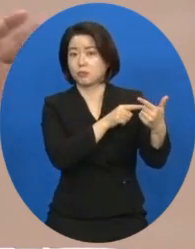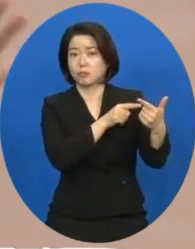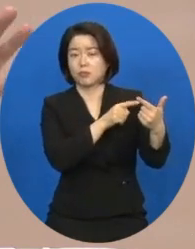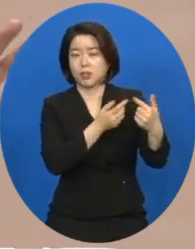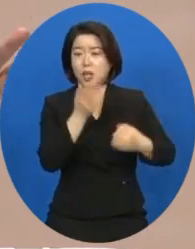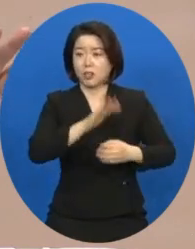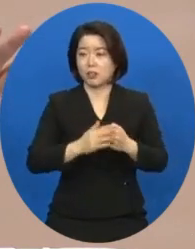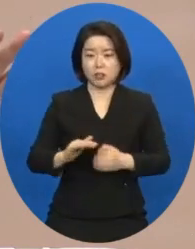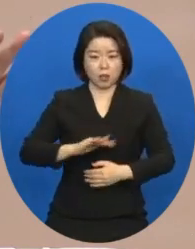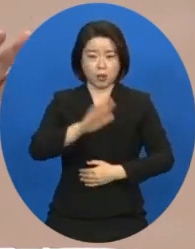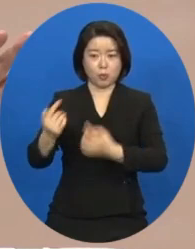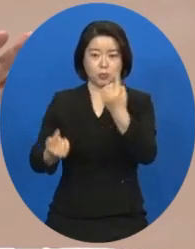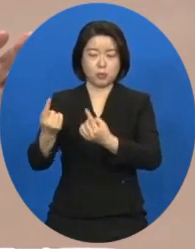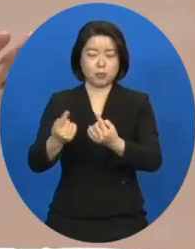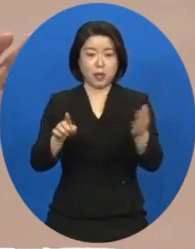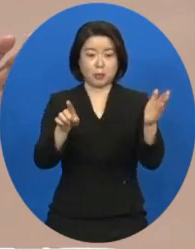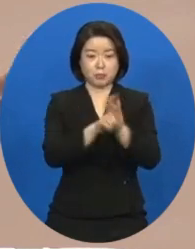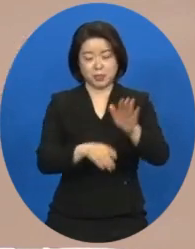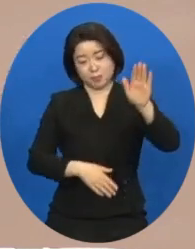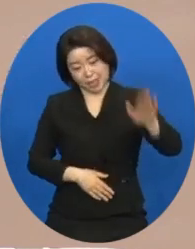우리보다도 훨씬 믿음이 없잖아요.